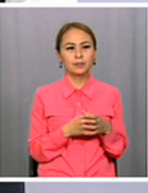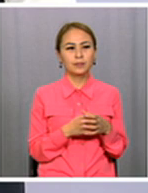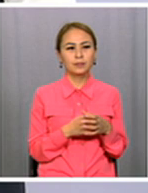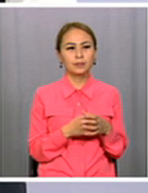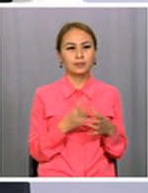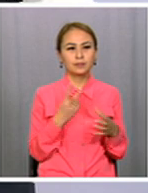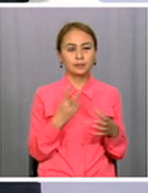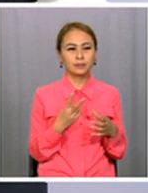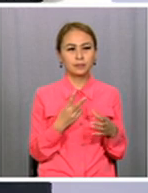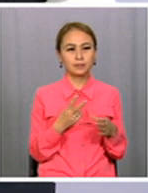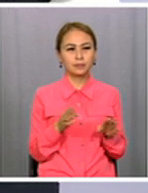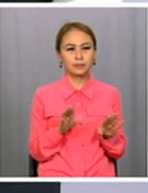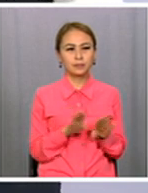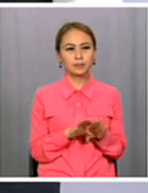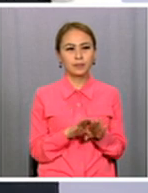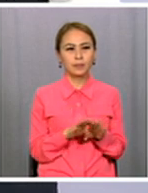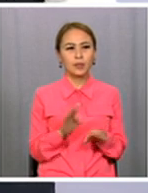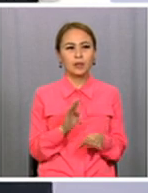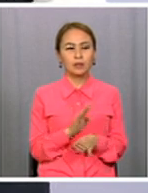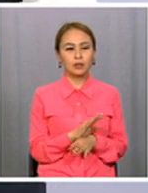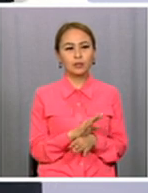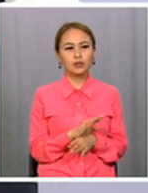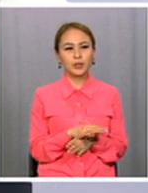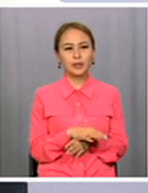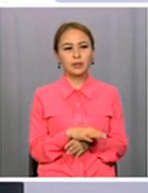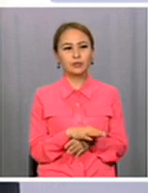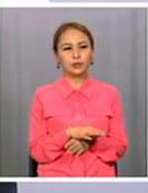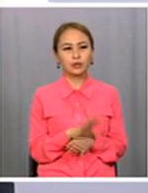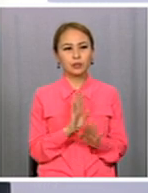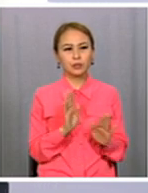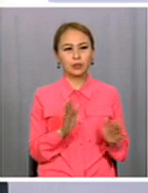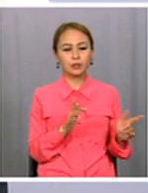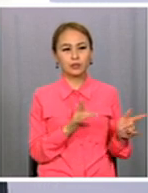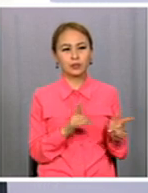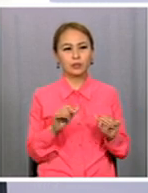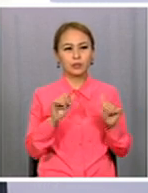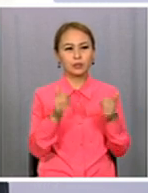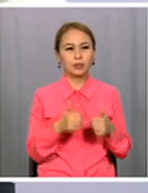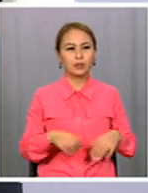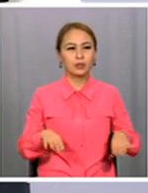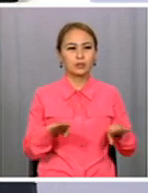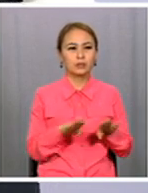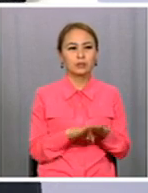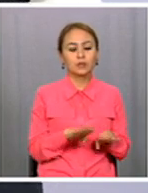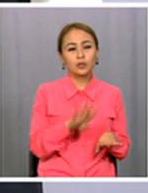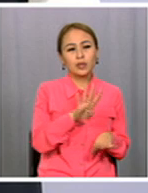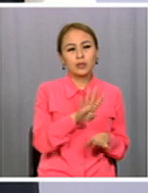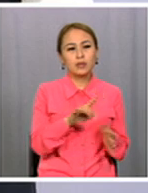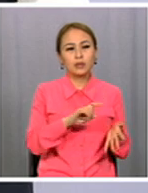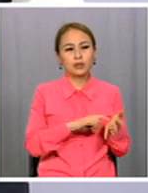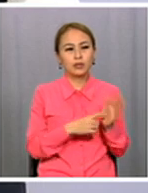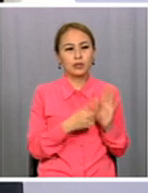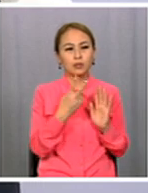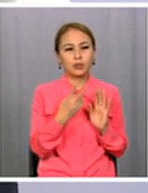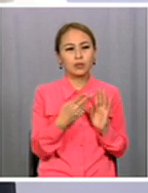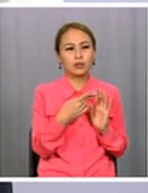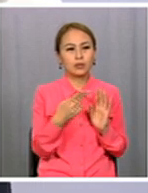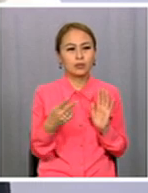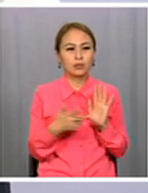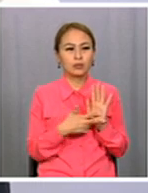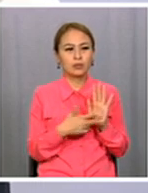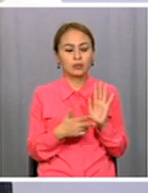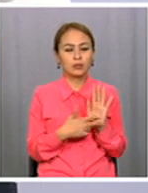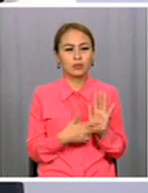А, 2-ге тең болса, онда оның периметрін есептейік, яғни формуладағы А-ның орнына оның мәнін қоямыз, сонда периметр